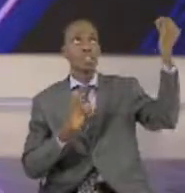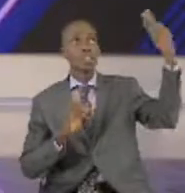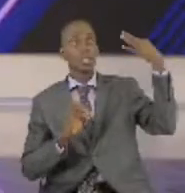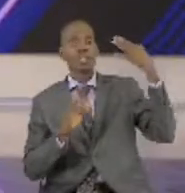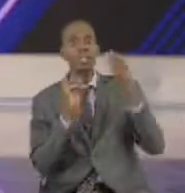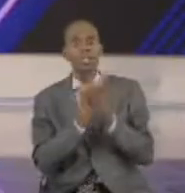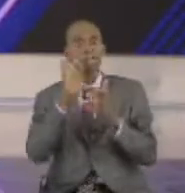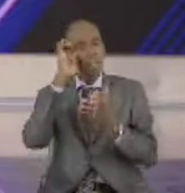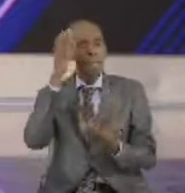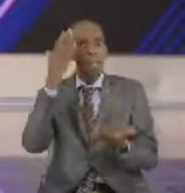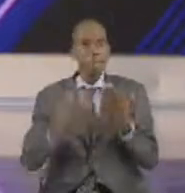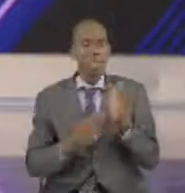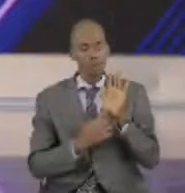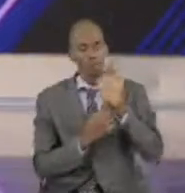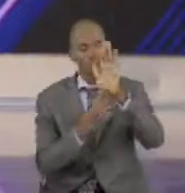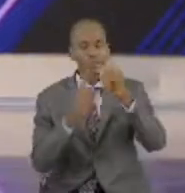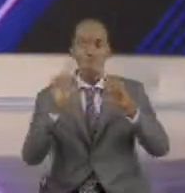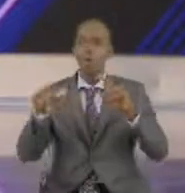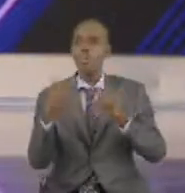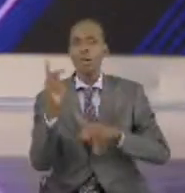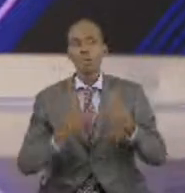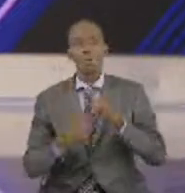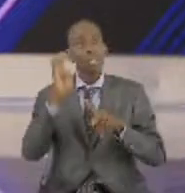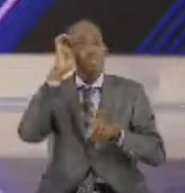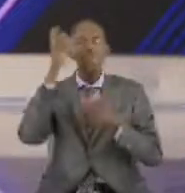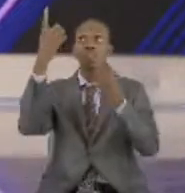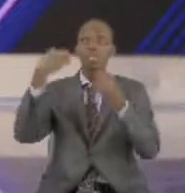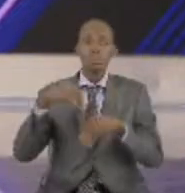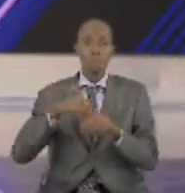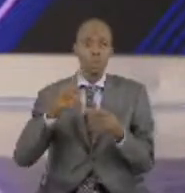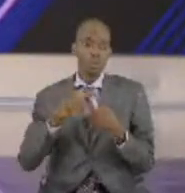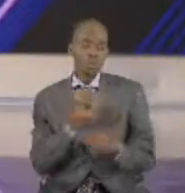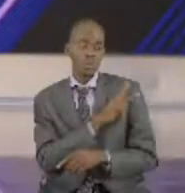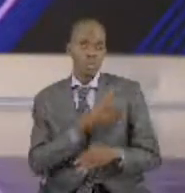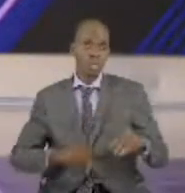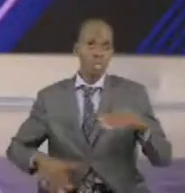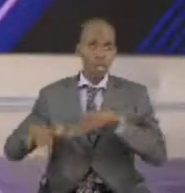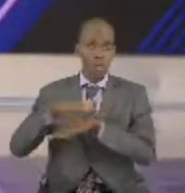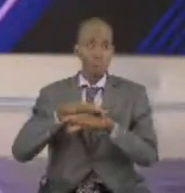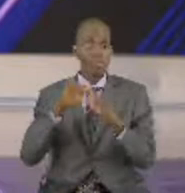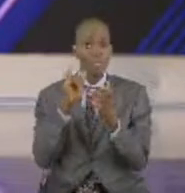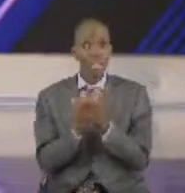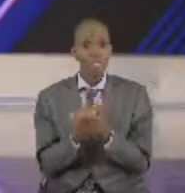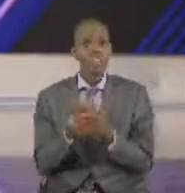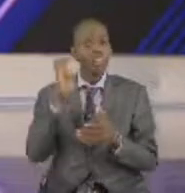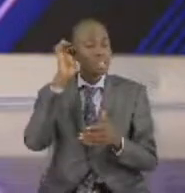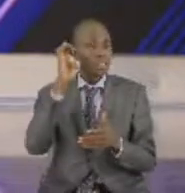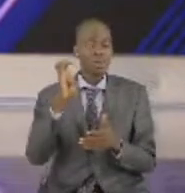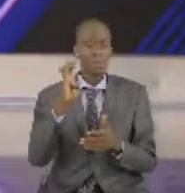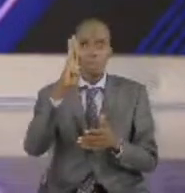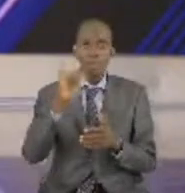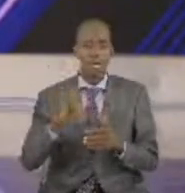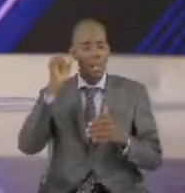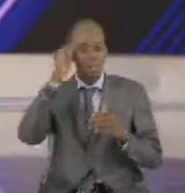révéler cette grâce aux autres il est venu dans le royaume 1 a fait que lui barrera son effort